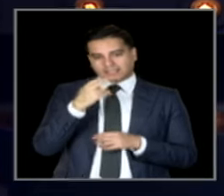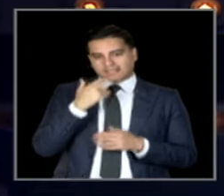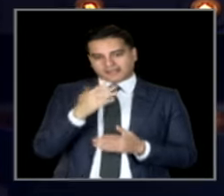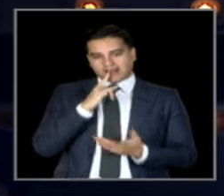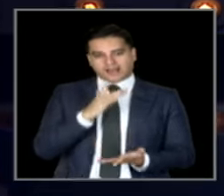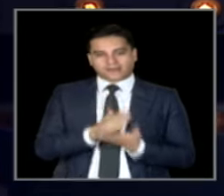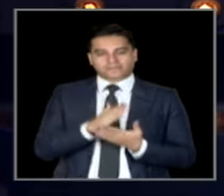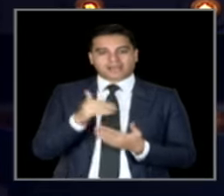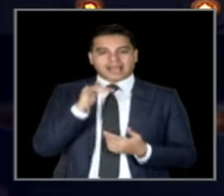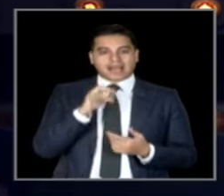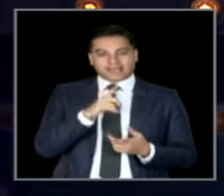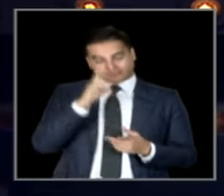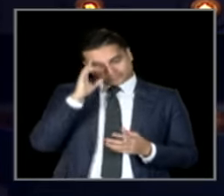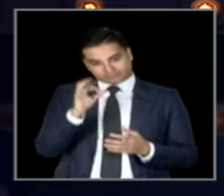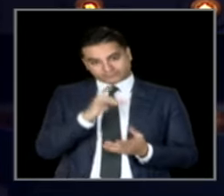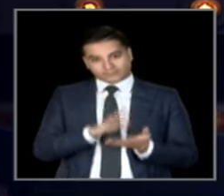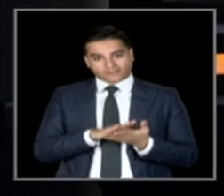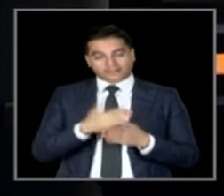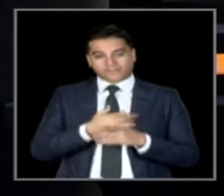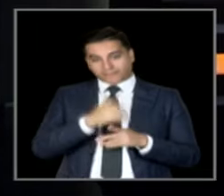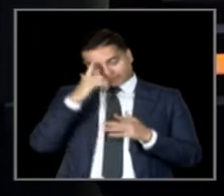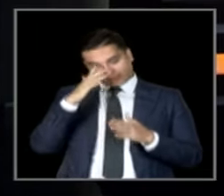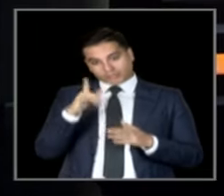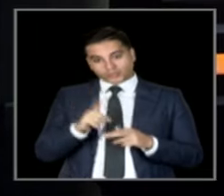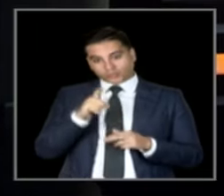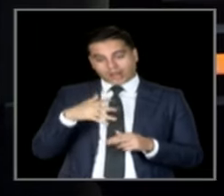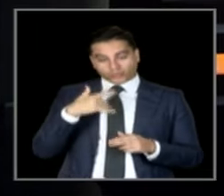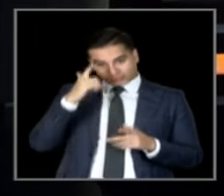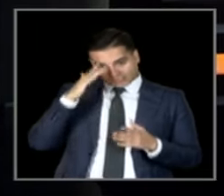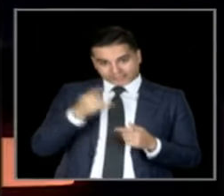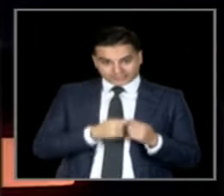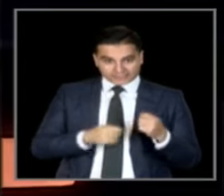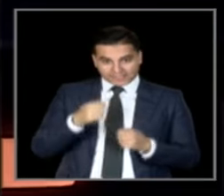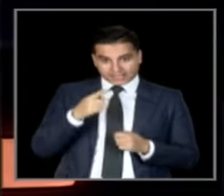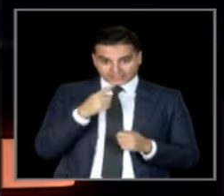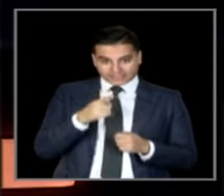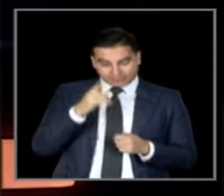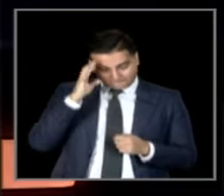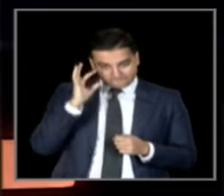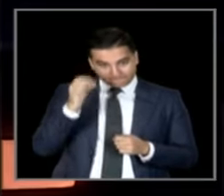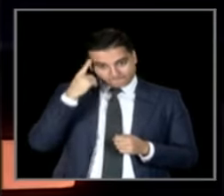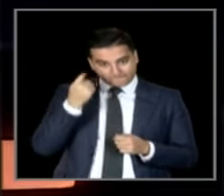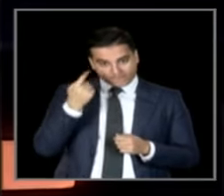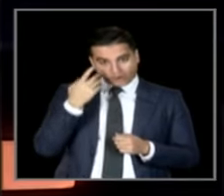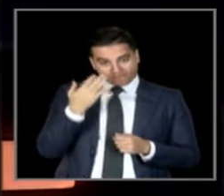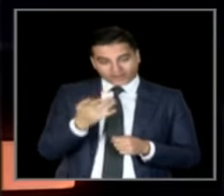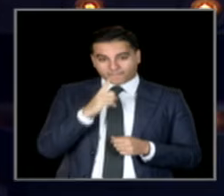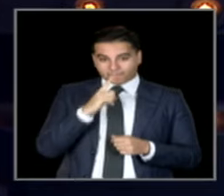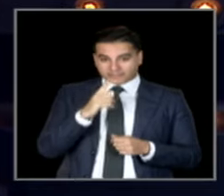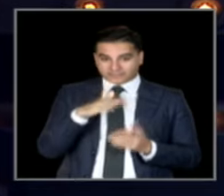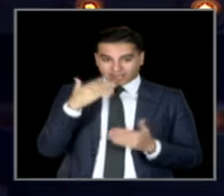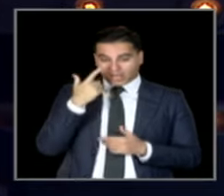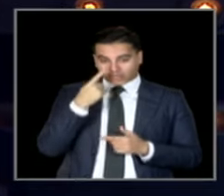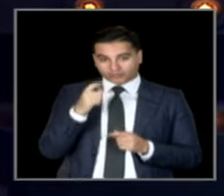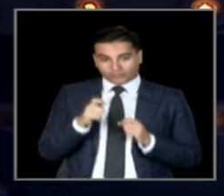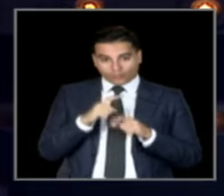آية. برافو عليكي عشان ركزتي. السؤال ده كان عايز تركيز مش أكتر. حتى لو المعلومة مش عندك هتشوفي